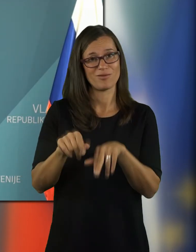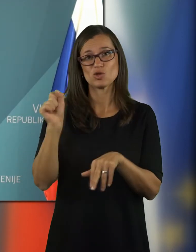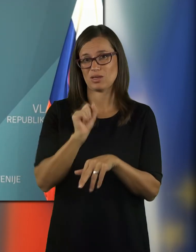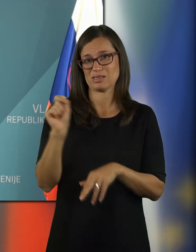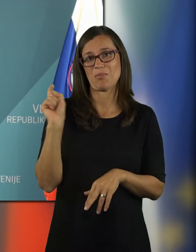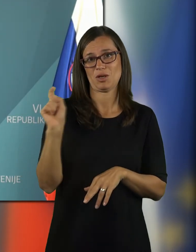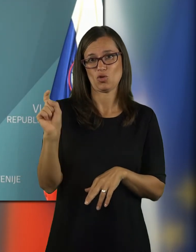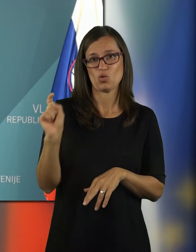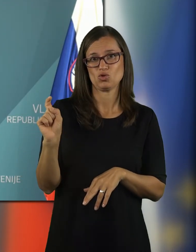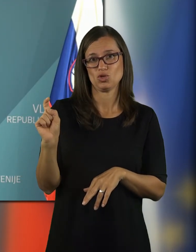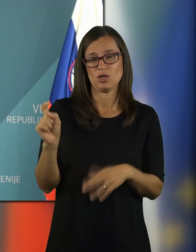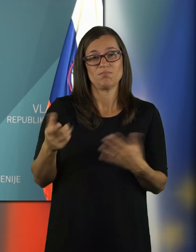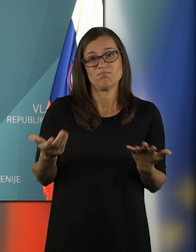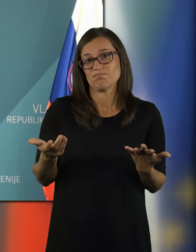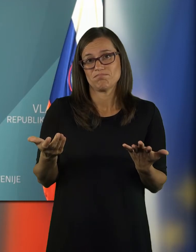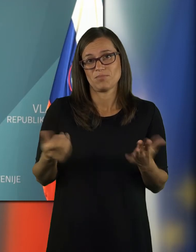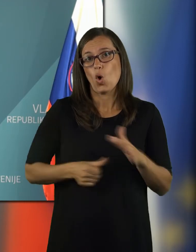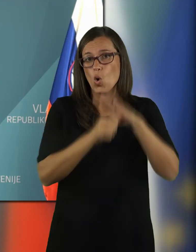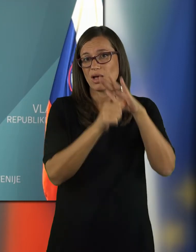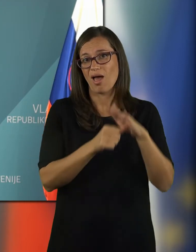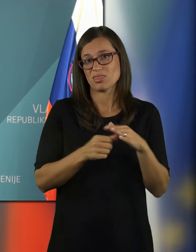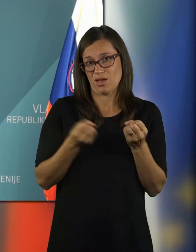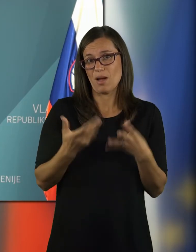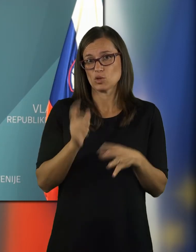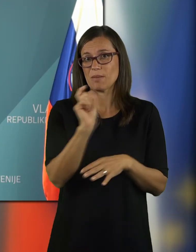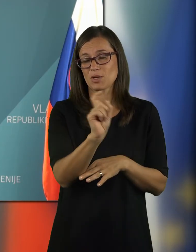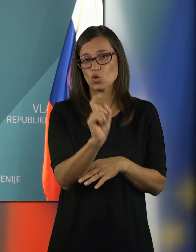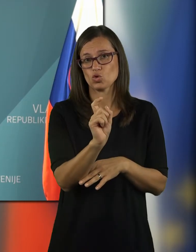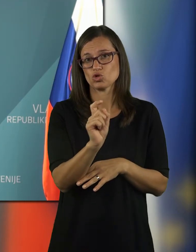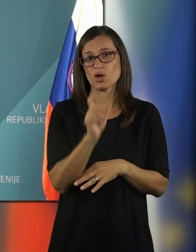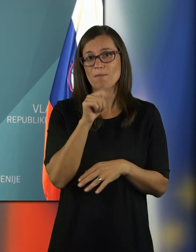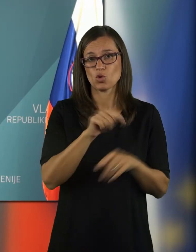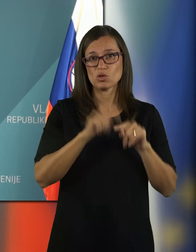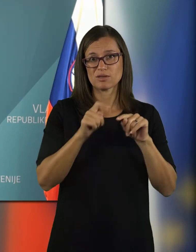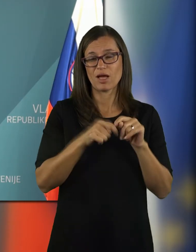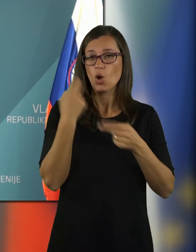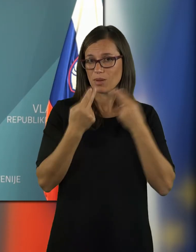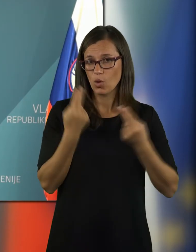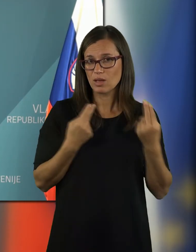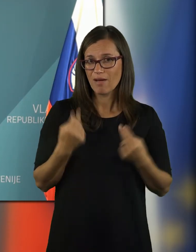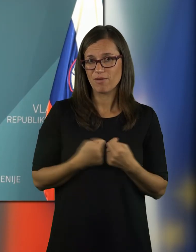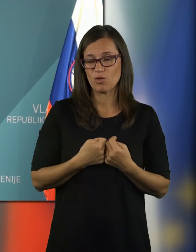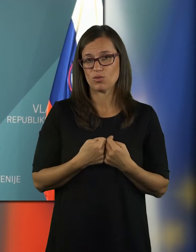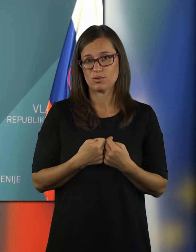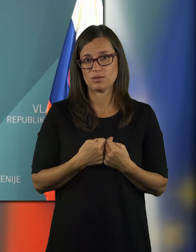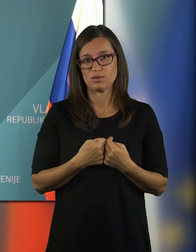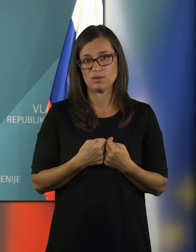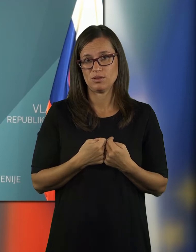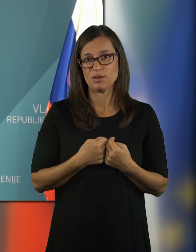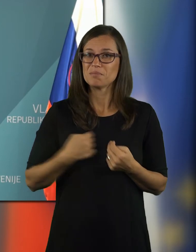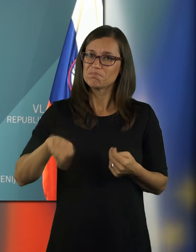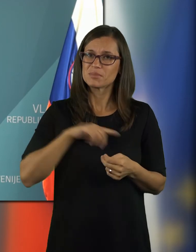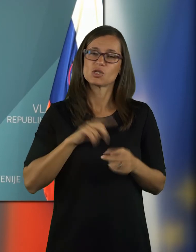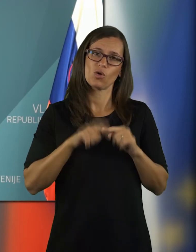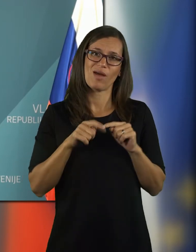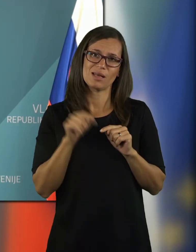pritoži, pač organ, na katerega se pritožil, bo zadevo obravnaval,